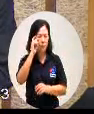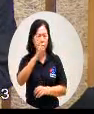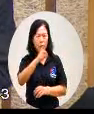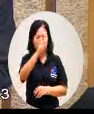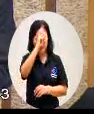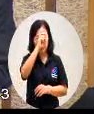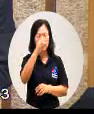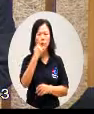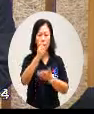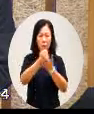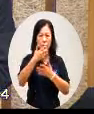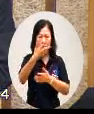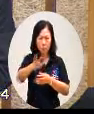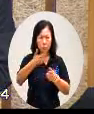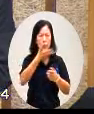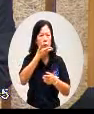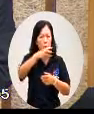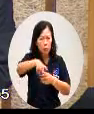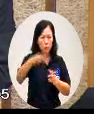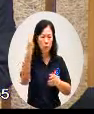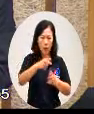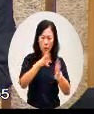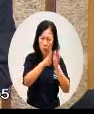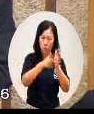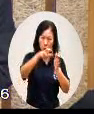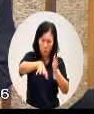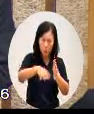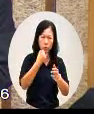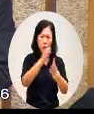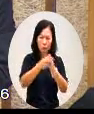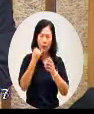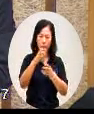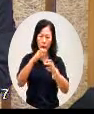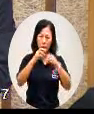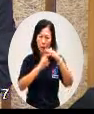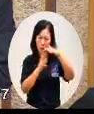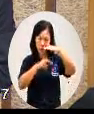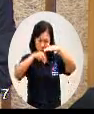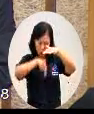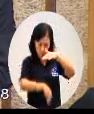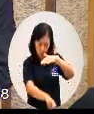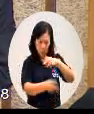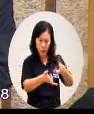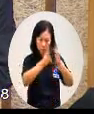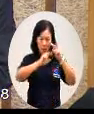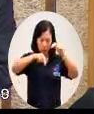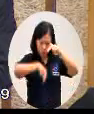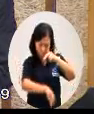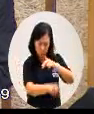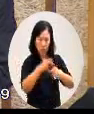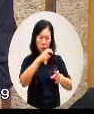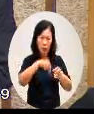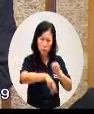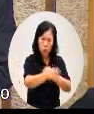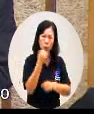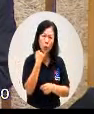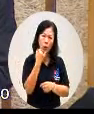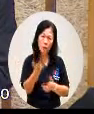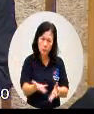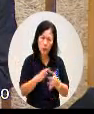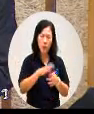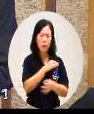邀请水利局还有铁路局，我们来讨论一下有没有办法从桥下穿过。如果没有办法从桥下穿过的时候，我们势必还